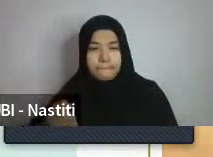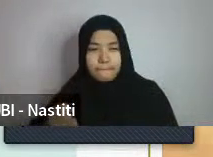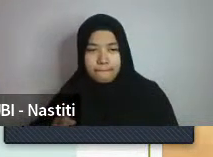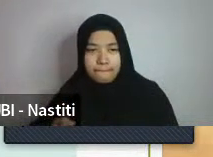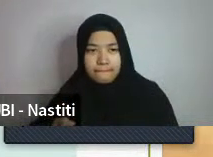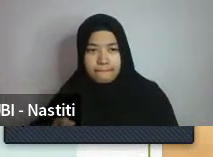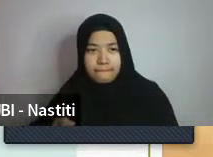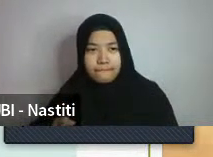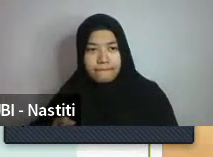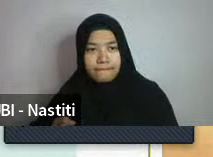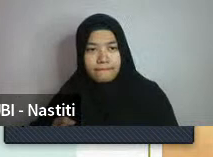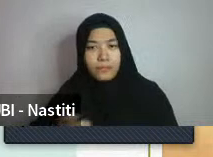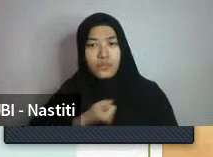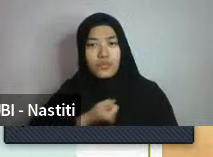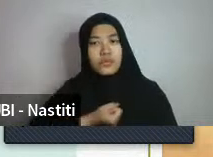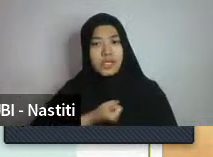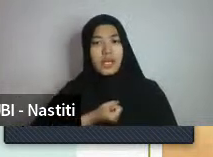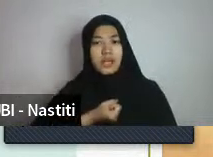ke